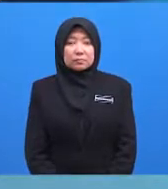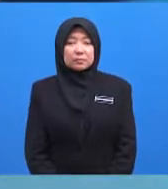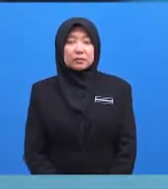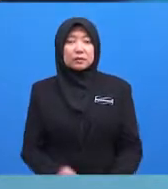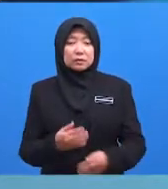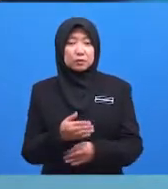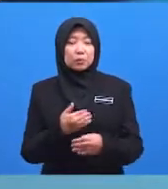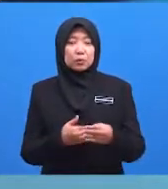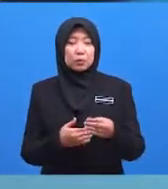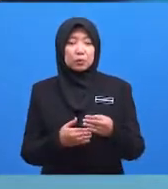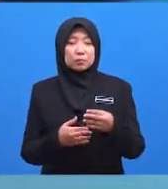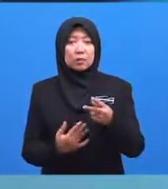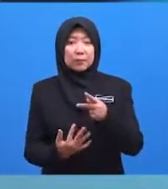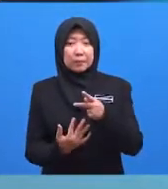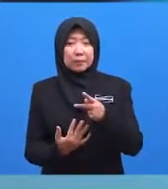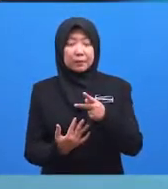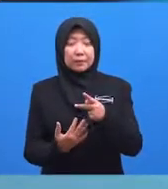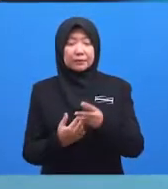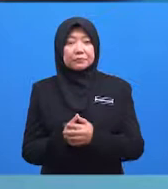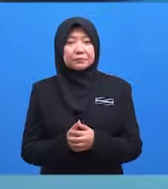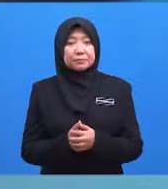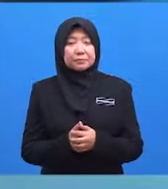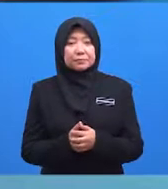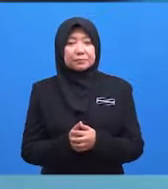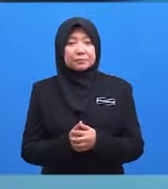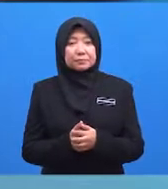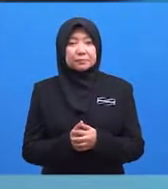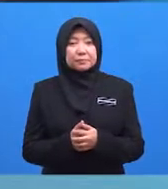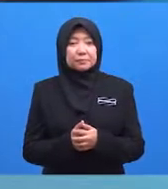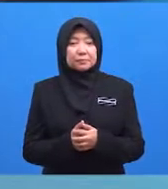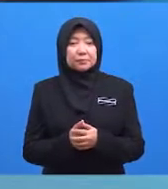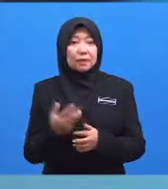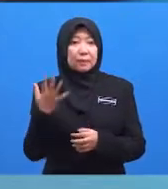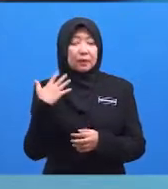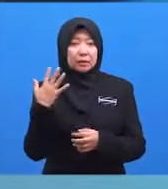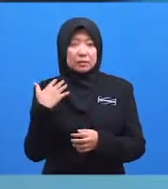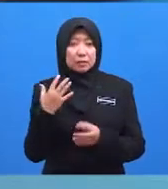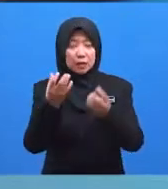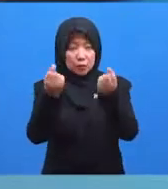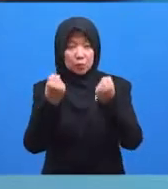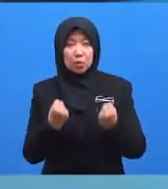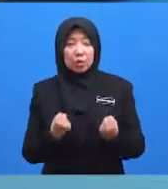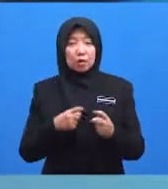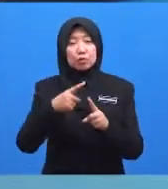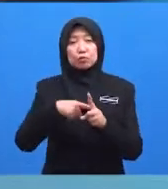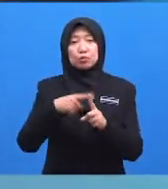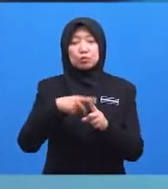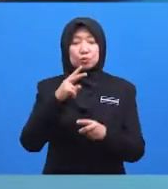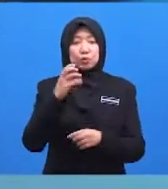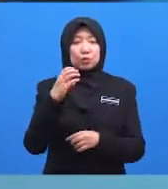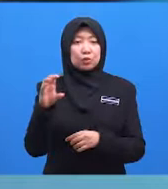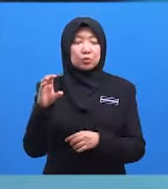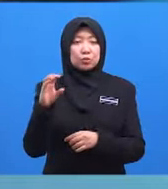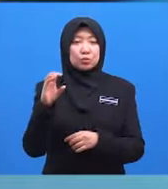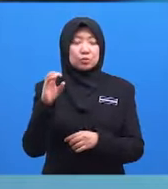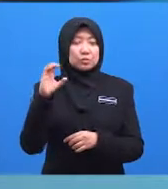Sebelum memanggang ayam panggang madu, panaskan ketuhar pada suhu